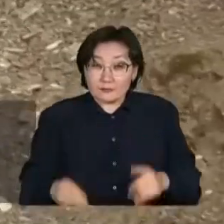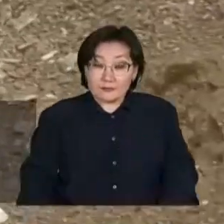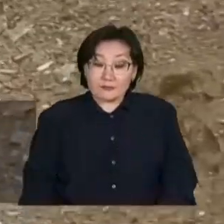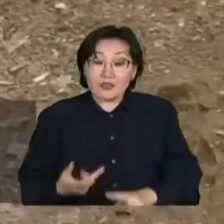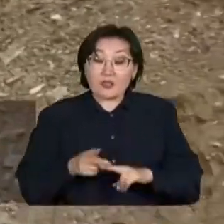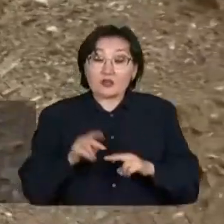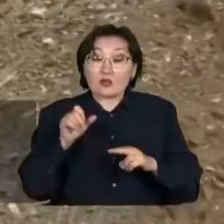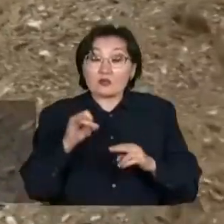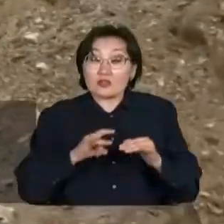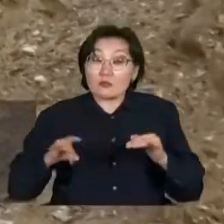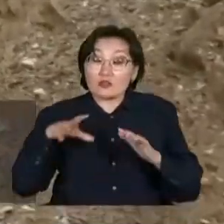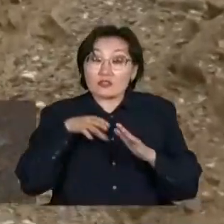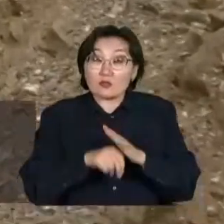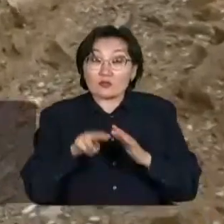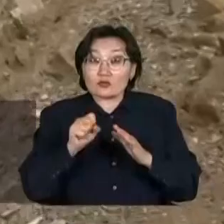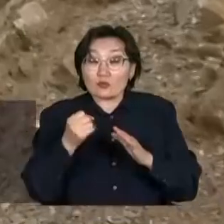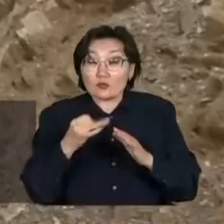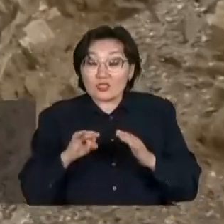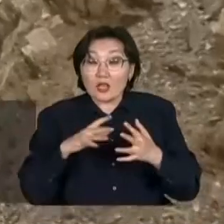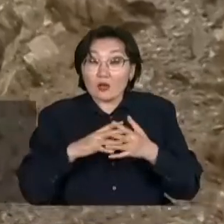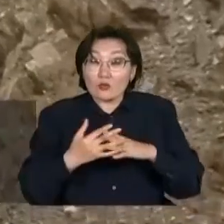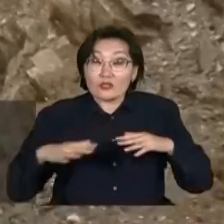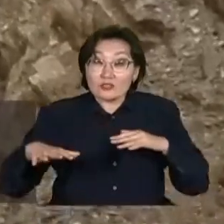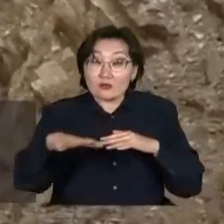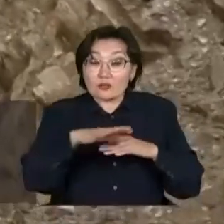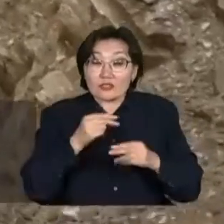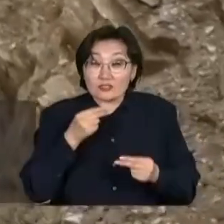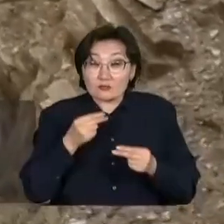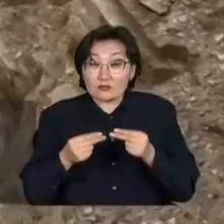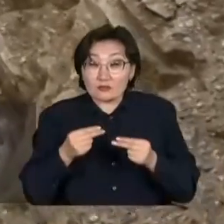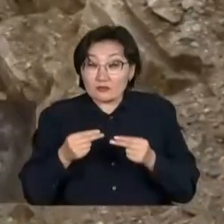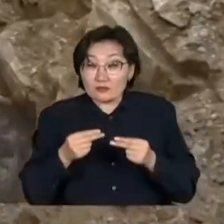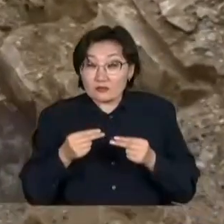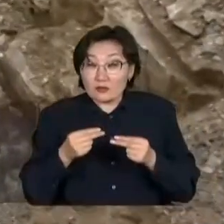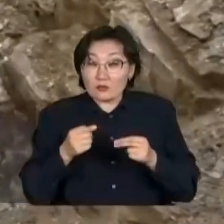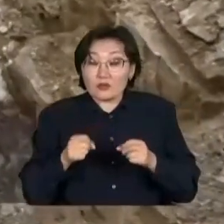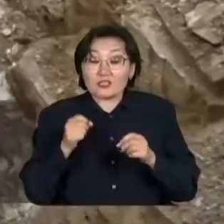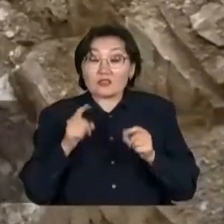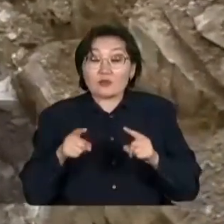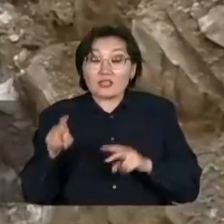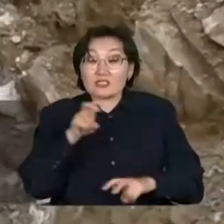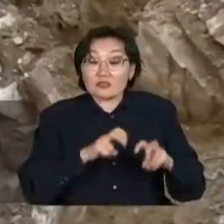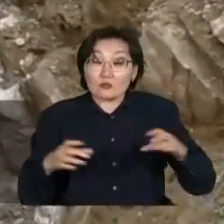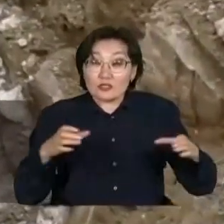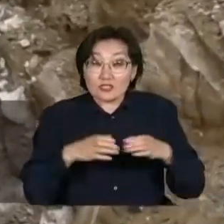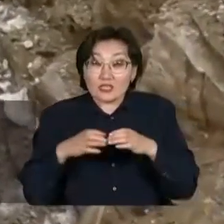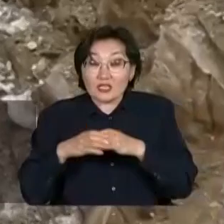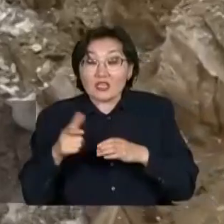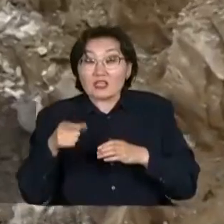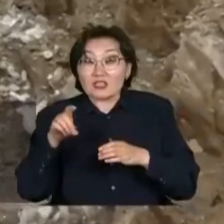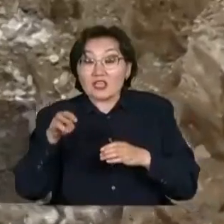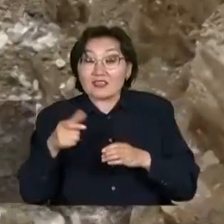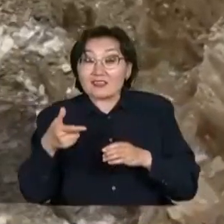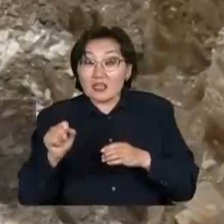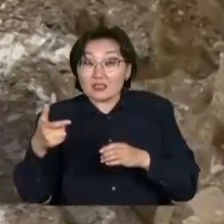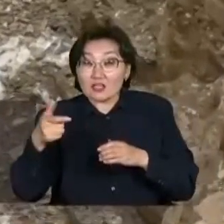Бұл Ақсу ауданына қарасты Суықсай ауылының аумағы асын ішіп аяғына тепкендей алтын іздеген компаниялар гектар-гектар жерді